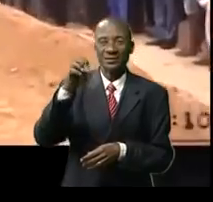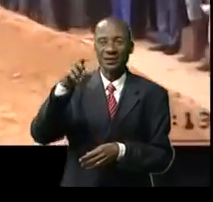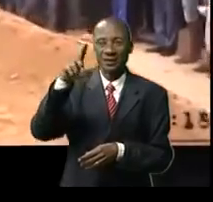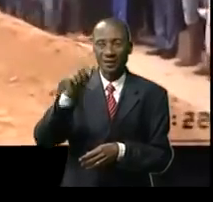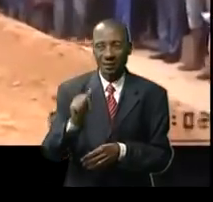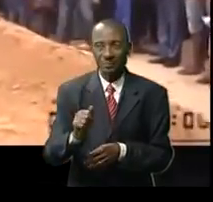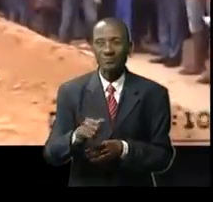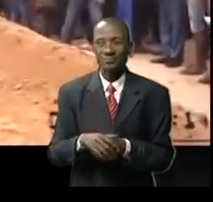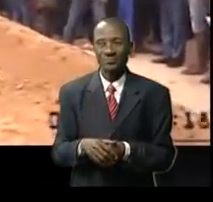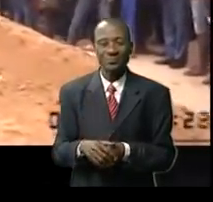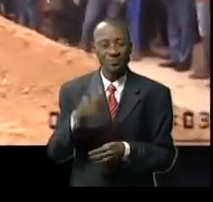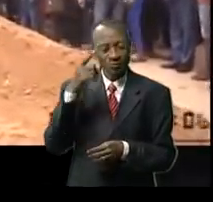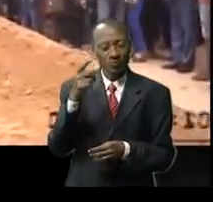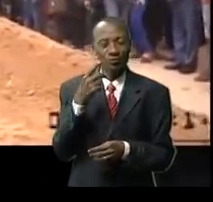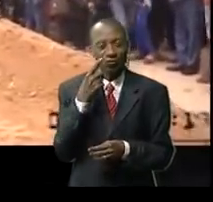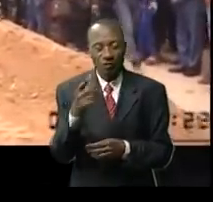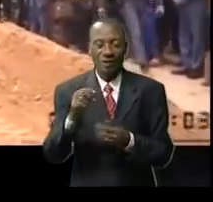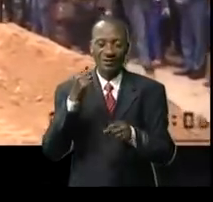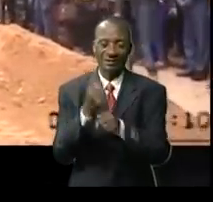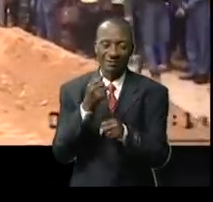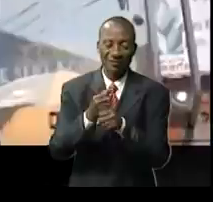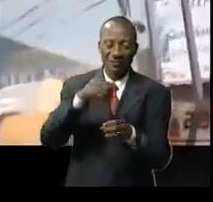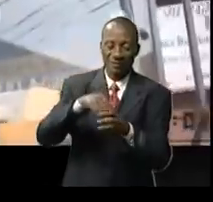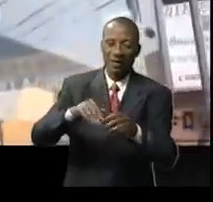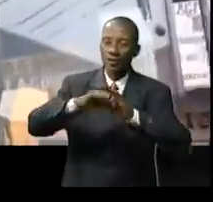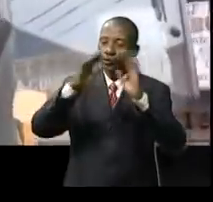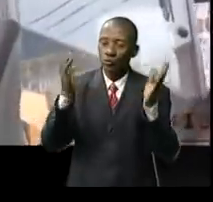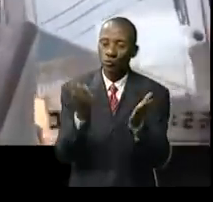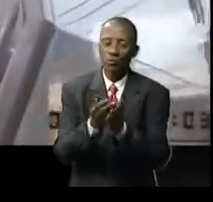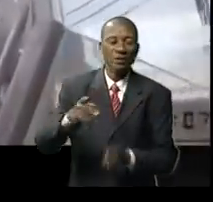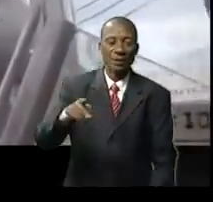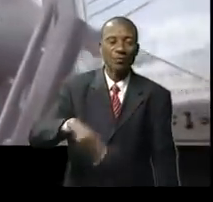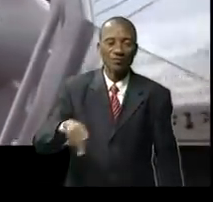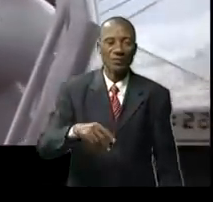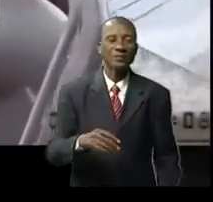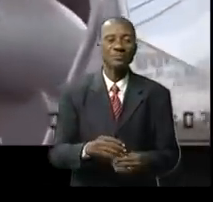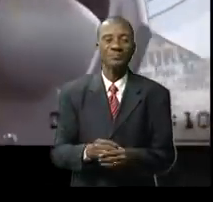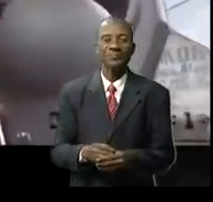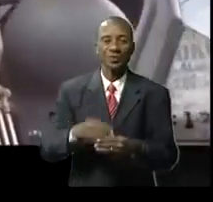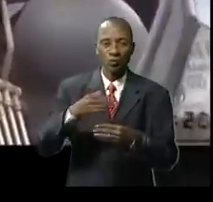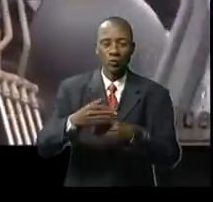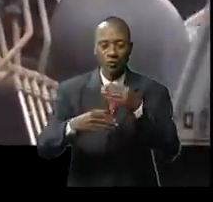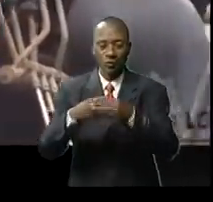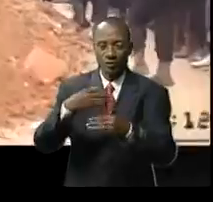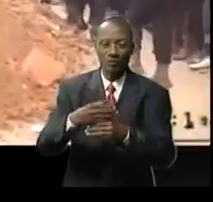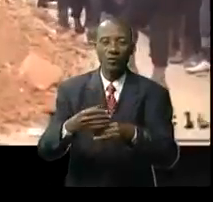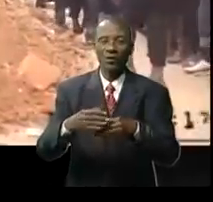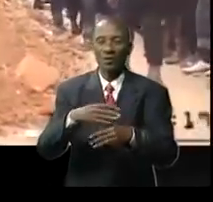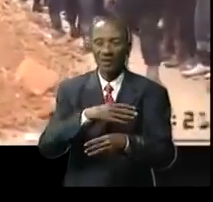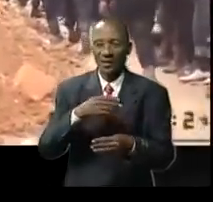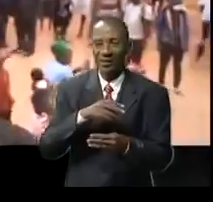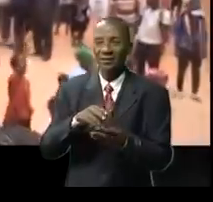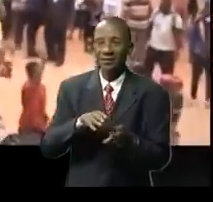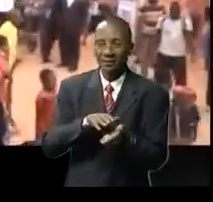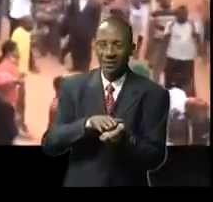pour toute la province. Car cette dotation présidentielle vise la construction des routes et la réhabilitation de certaines écoles